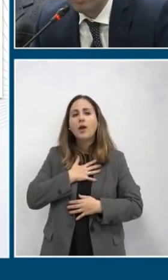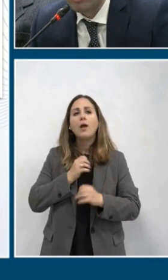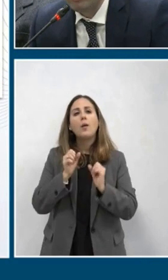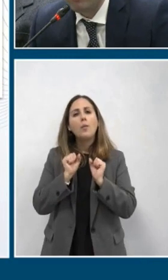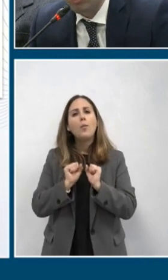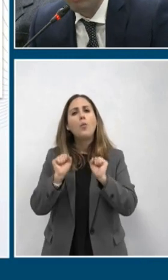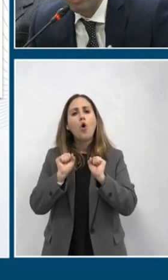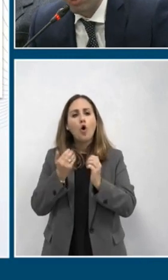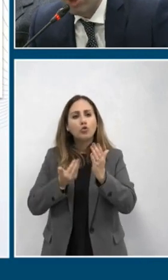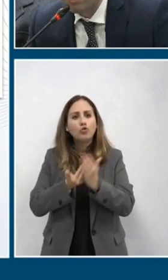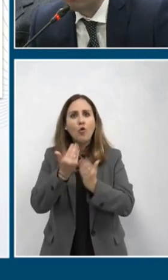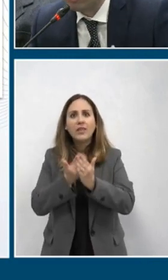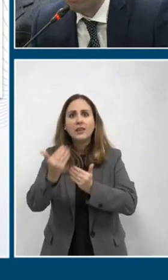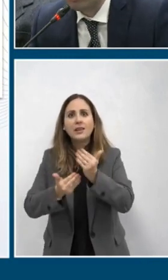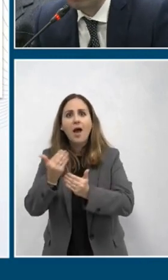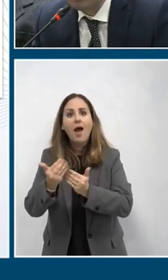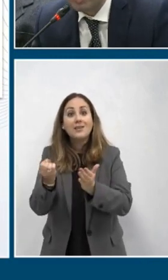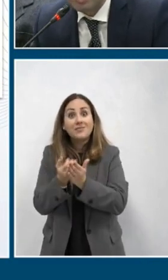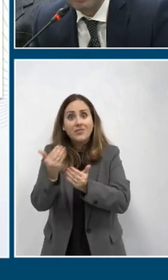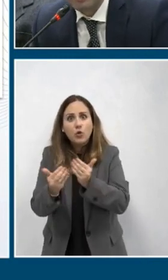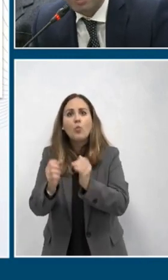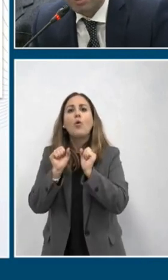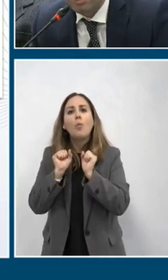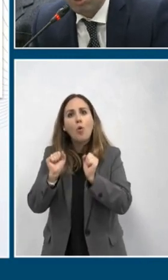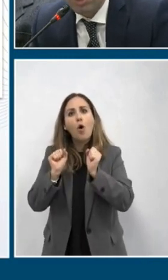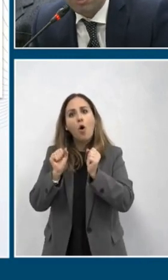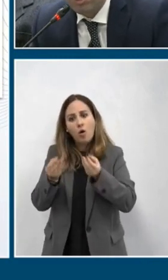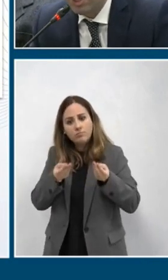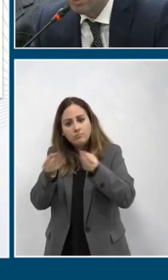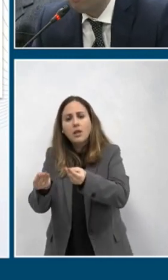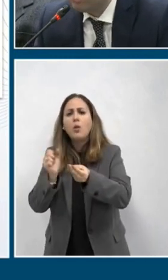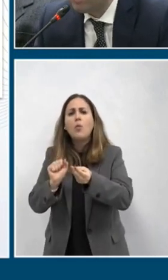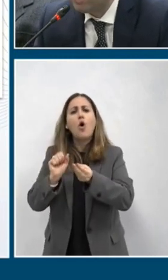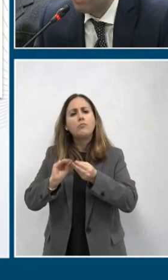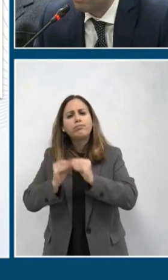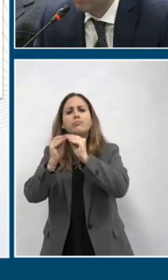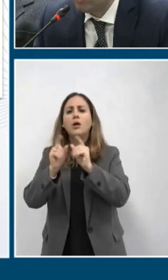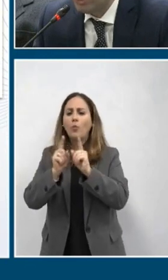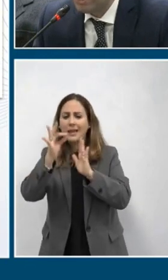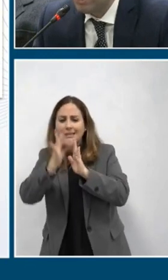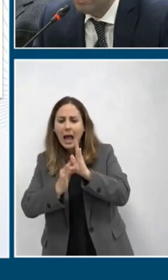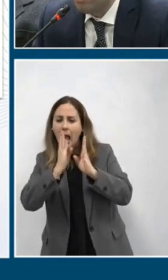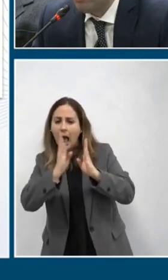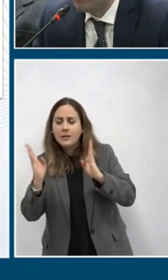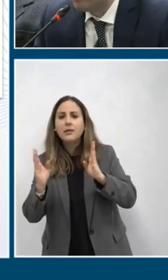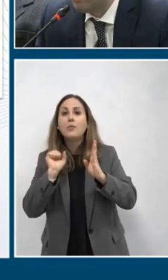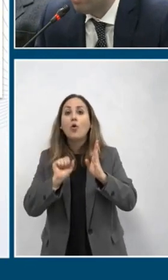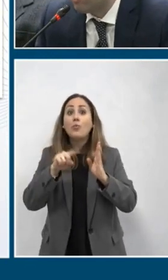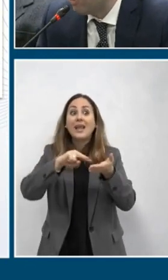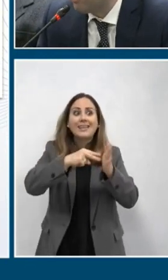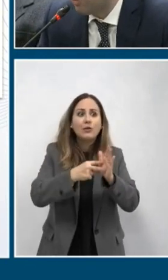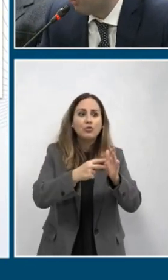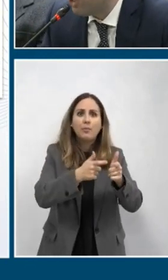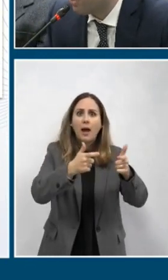portare innovazione di sviluppo nel processo e possiamo costruire dataset possiamo implementare la tecnologia Ma